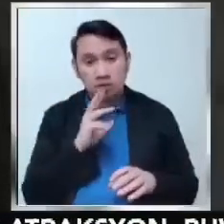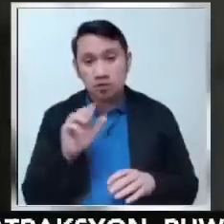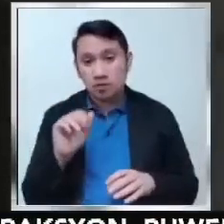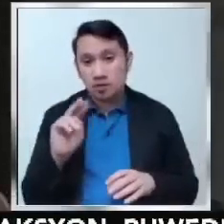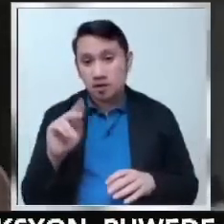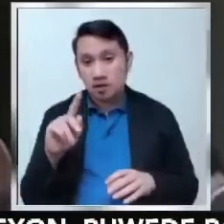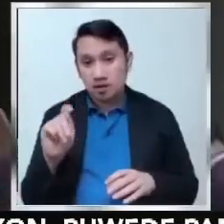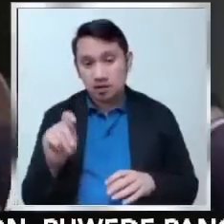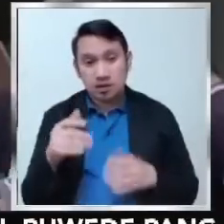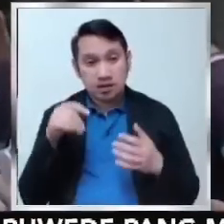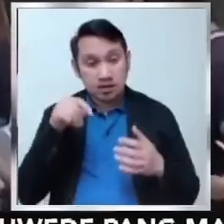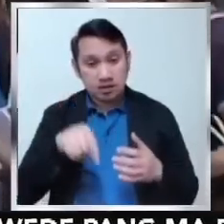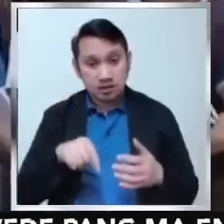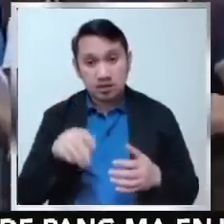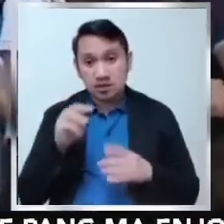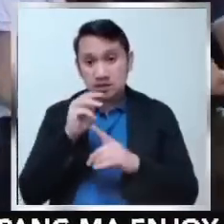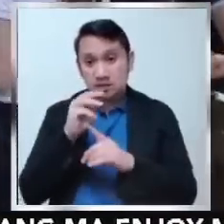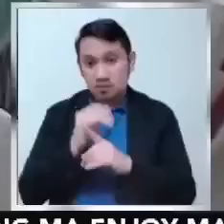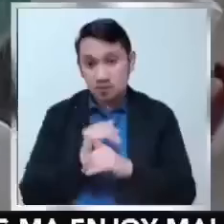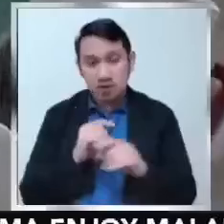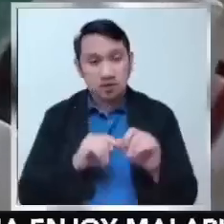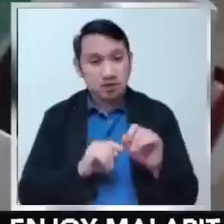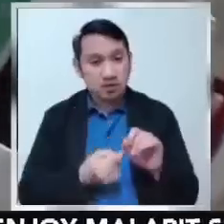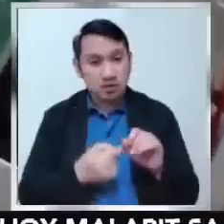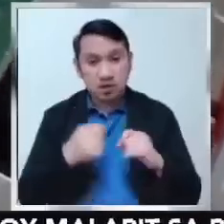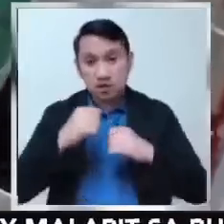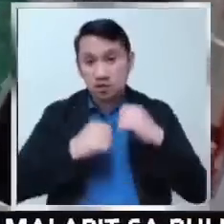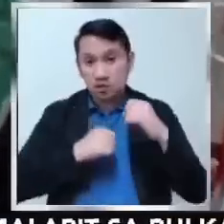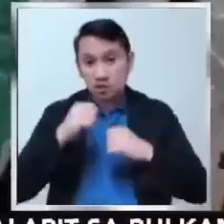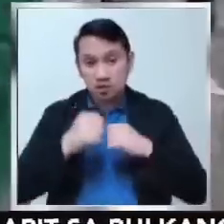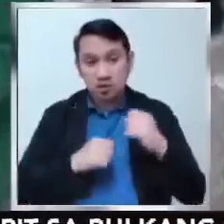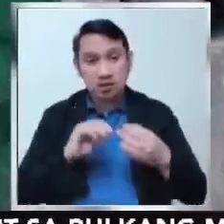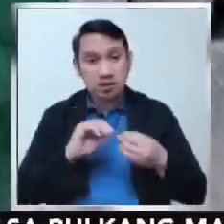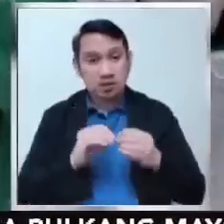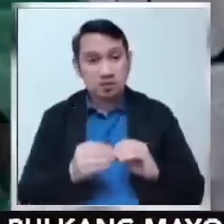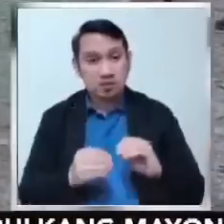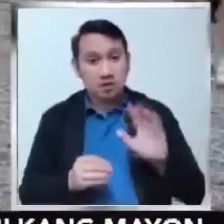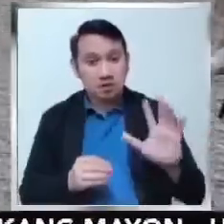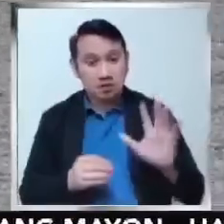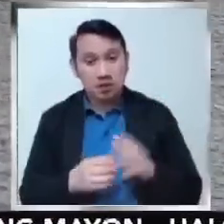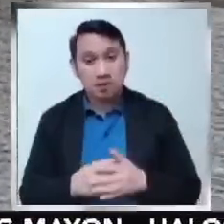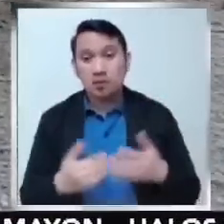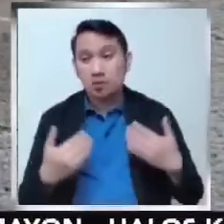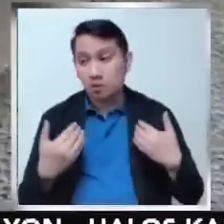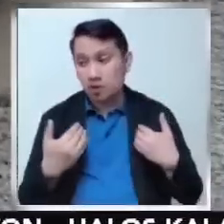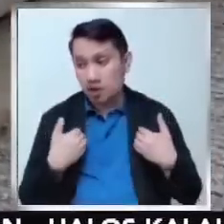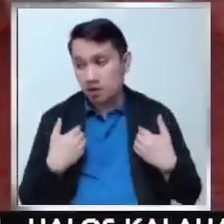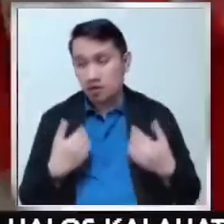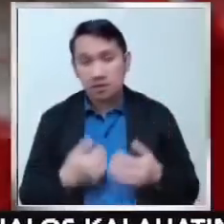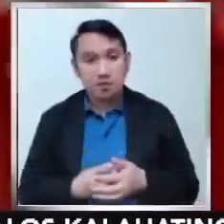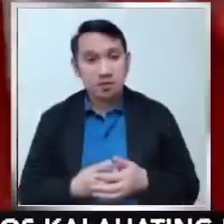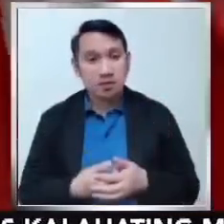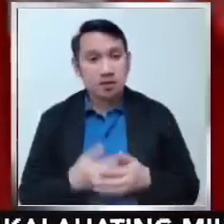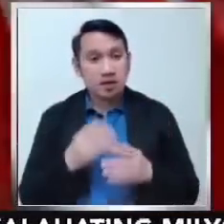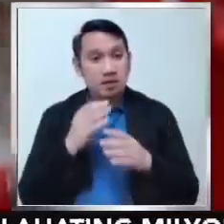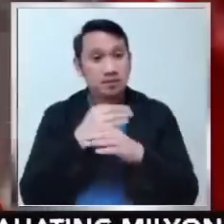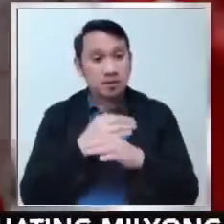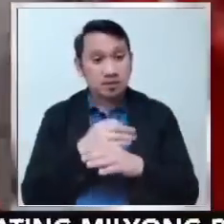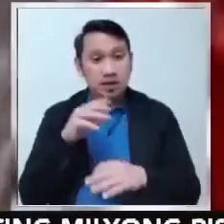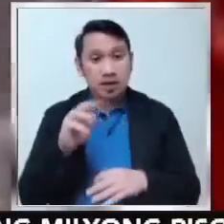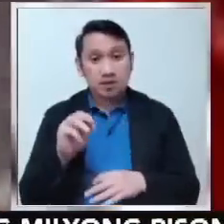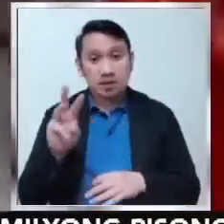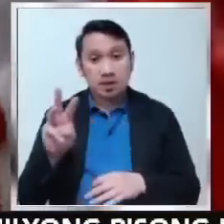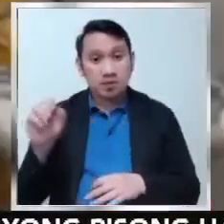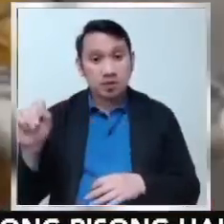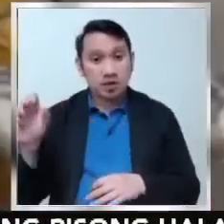nitong Mayo, sinimula ng construction ng Tunnel No. 5. Para magkaroon ng operational flexibility ang MWSS